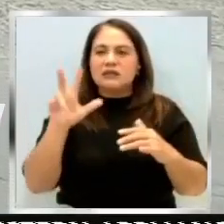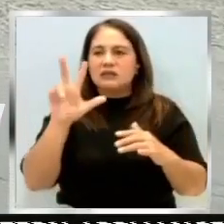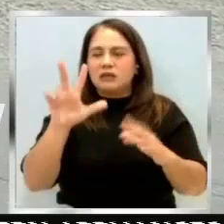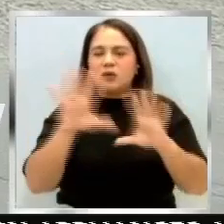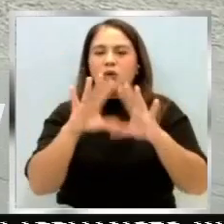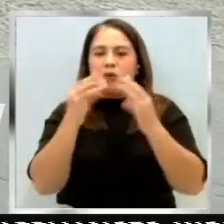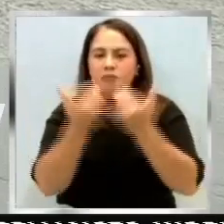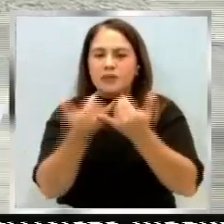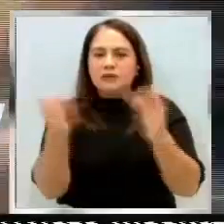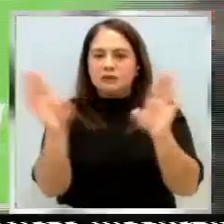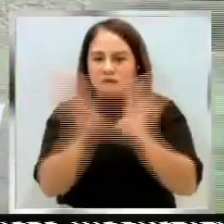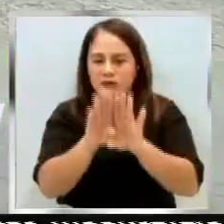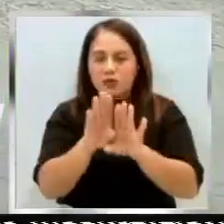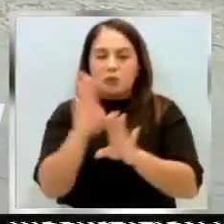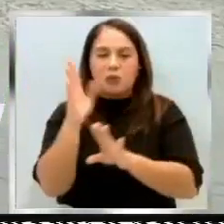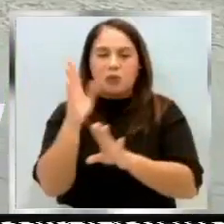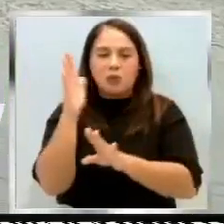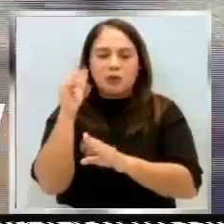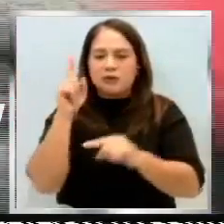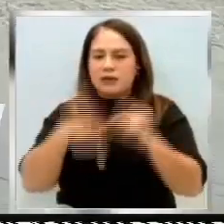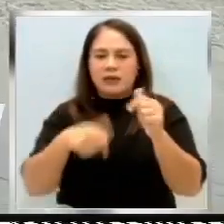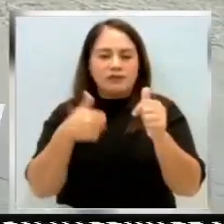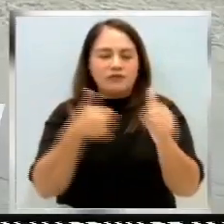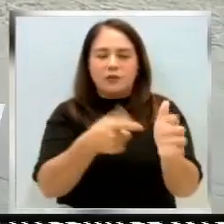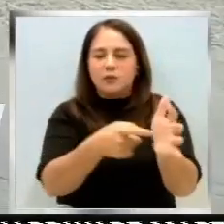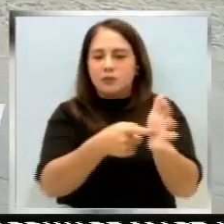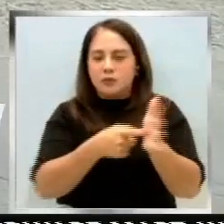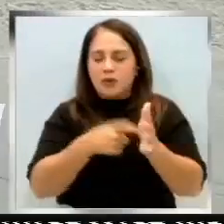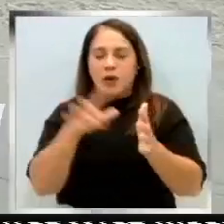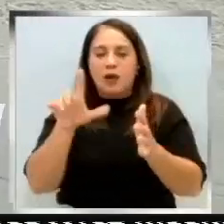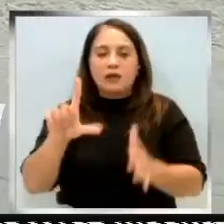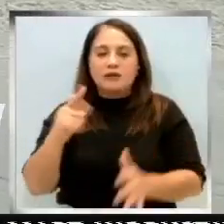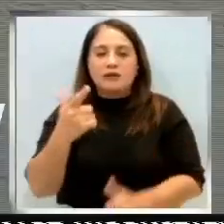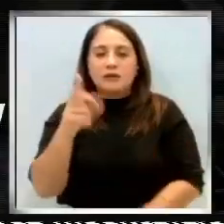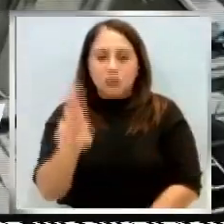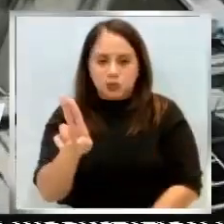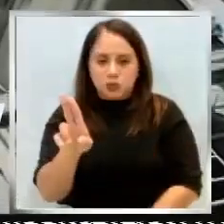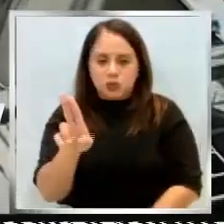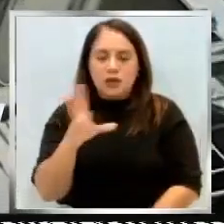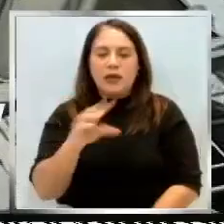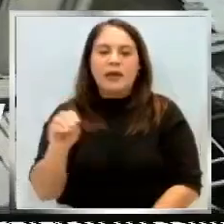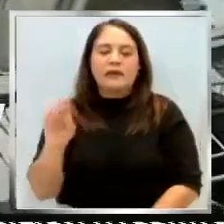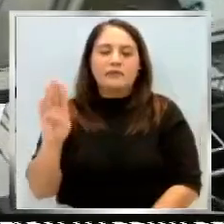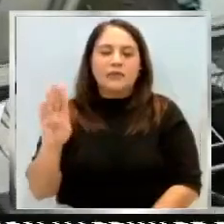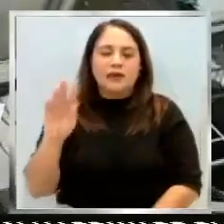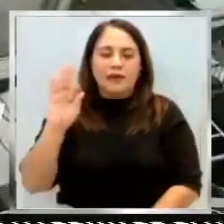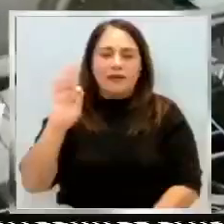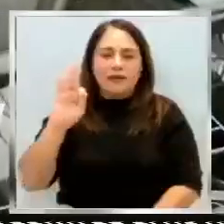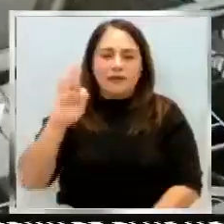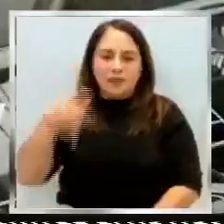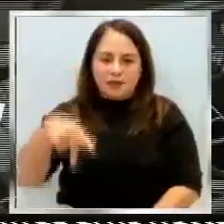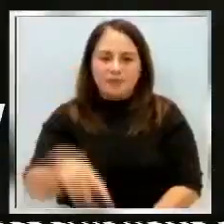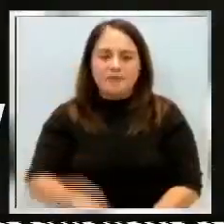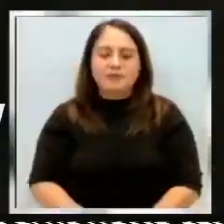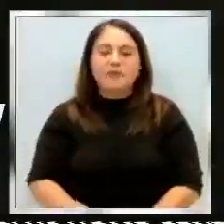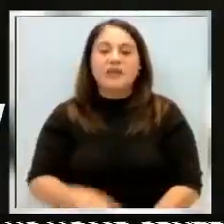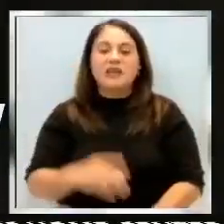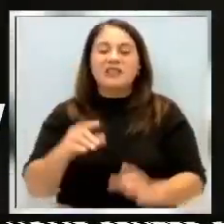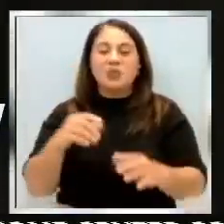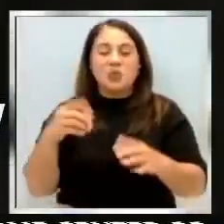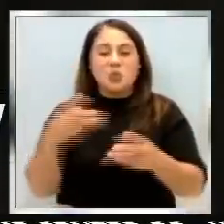dahil hindi makasunod sa mga requirements ng lokal na pamahalaan at ng Bureau of Fire Protection. Pinakabalala ang nangyari noong